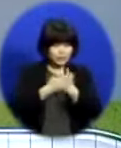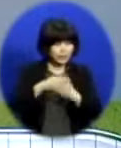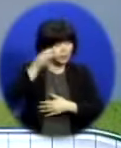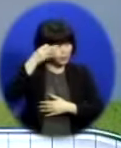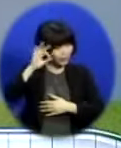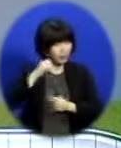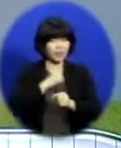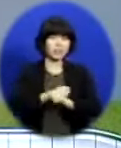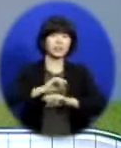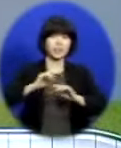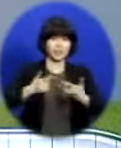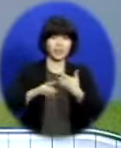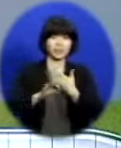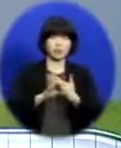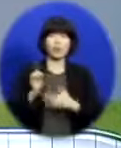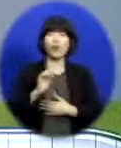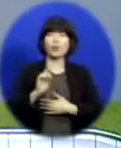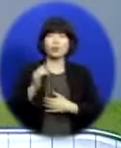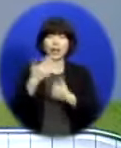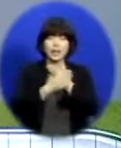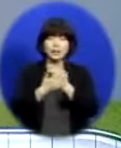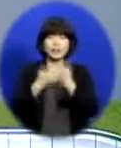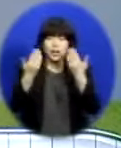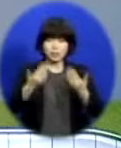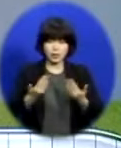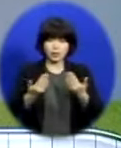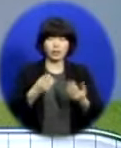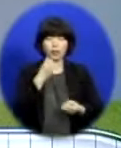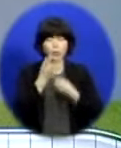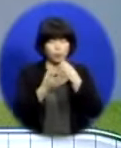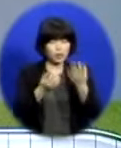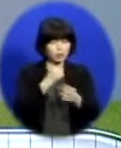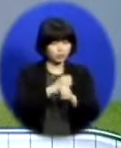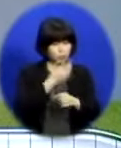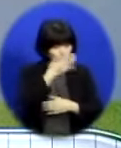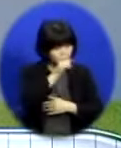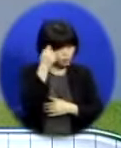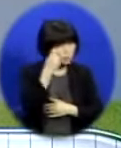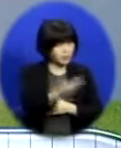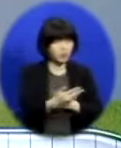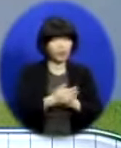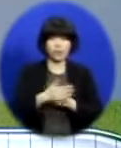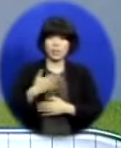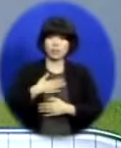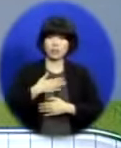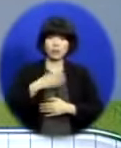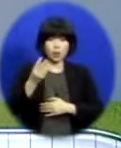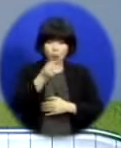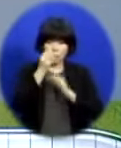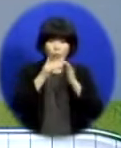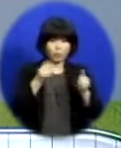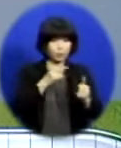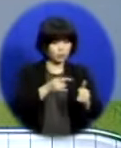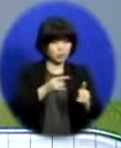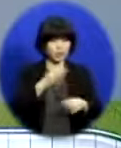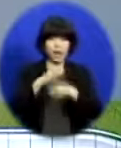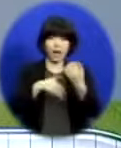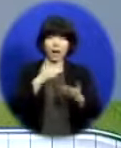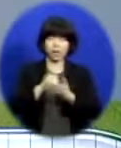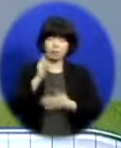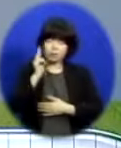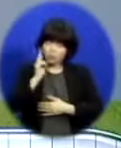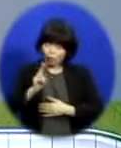않았다면 어떻게 은혜받았다고 고백할 수 있겠나요 저는 성도님에게 하나님이